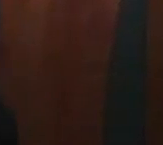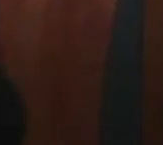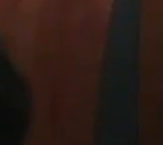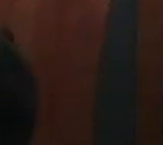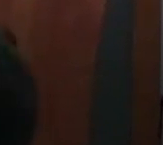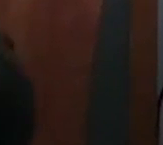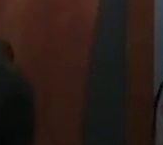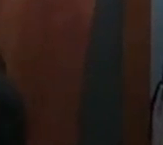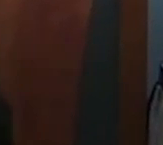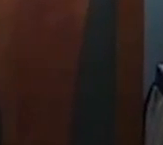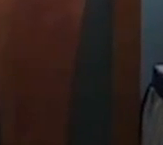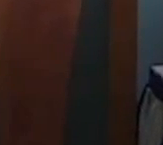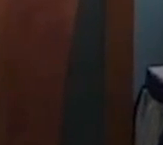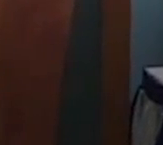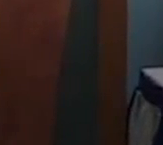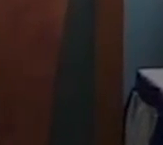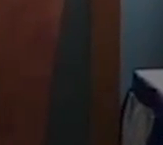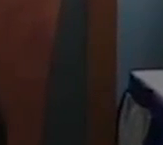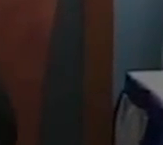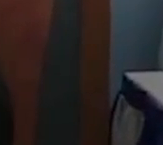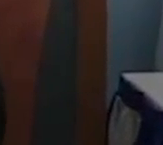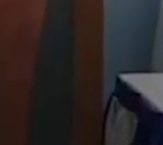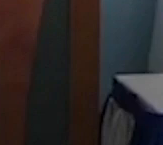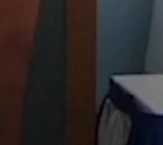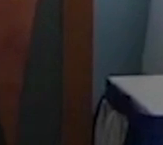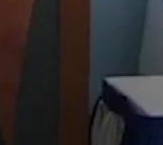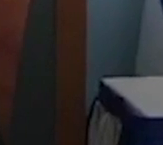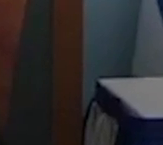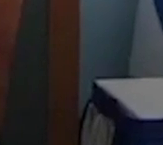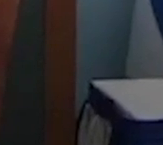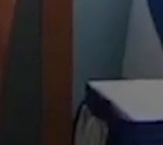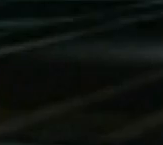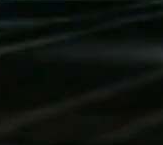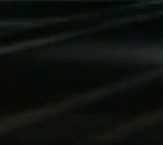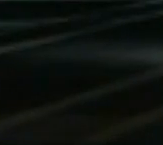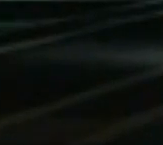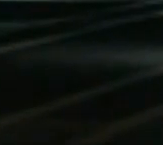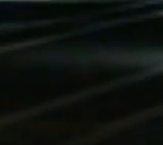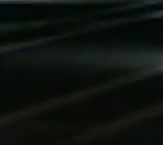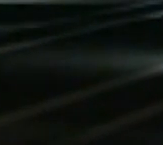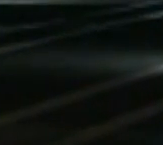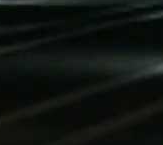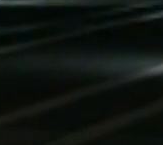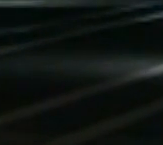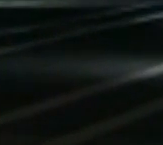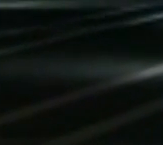משהו. תמיד רוצים מסיבת עיתונאים, למה לא מדברים? הנה אני מדבר.